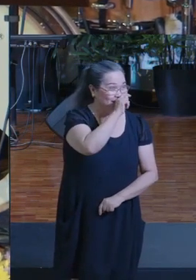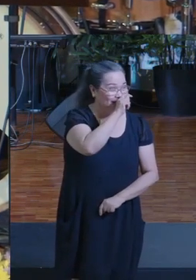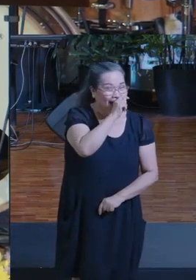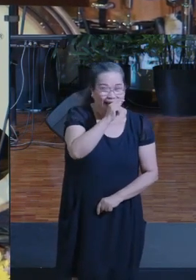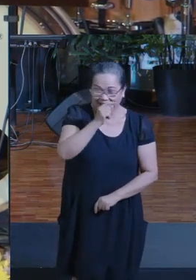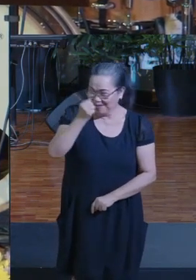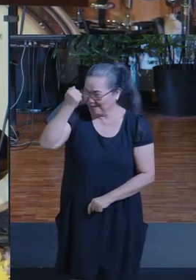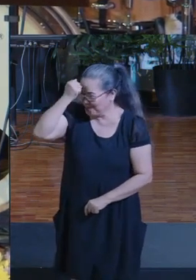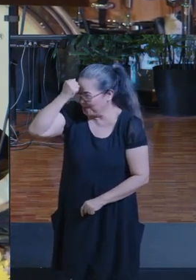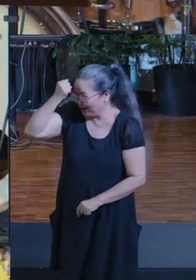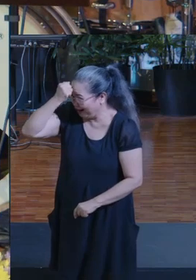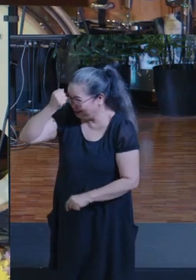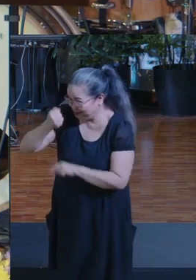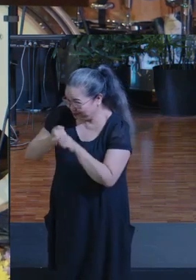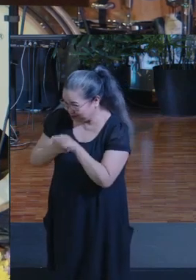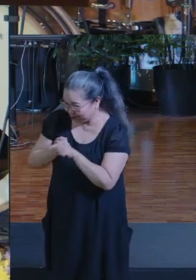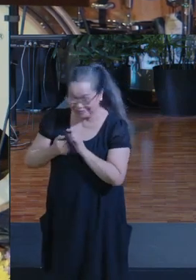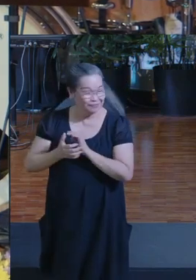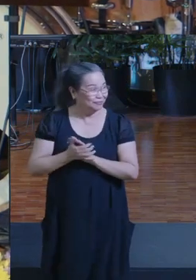hunghang, no?